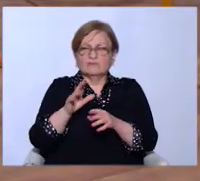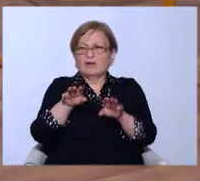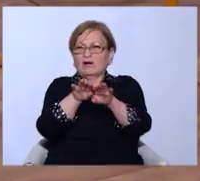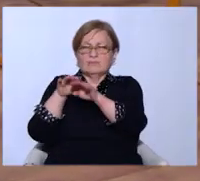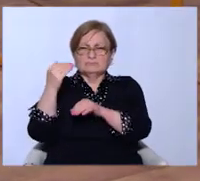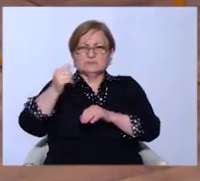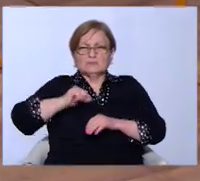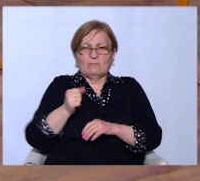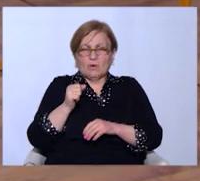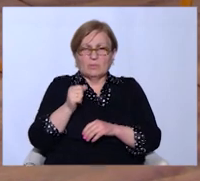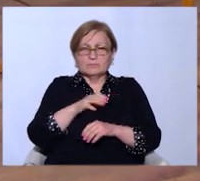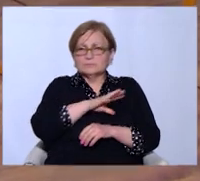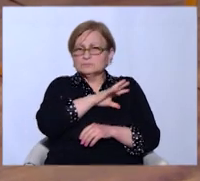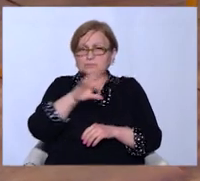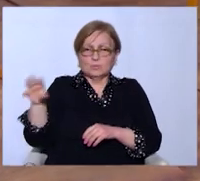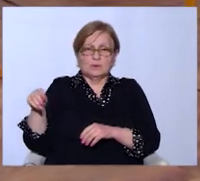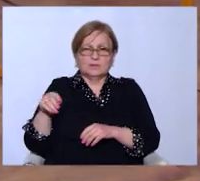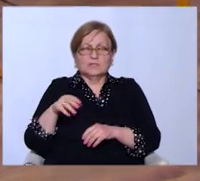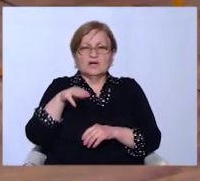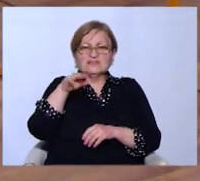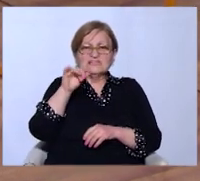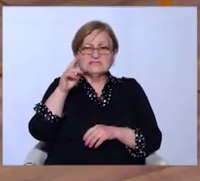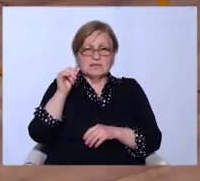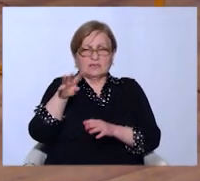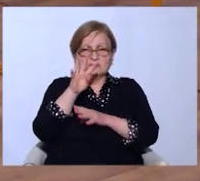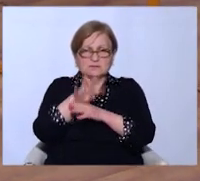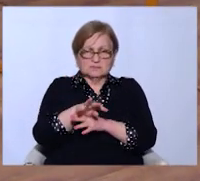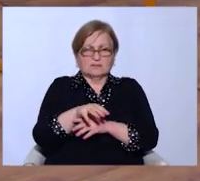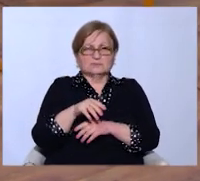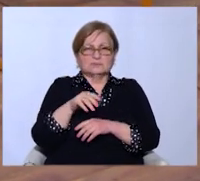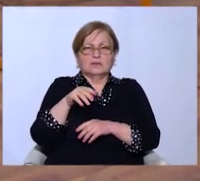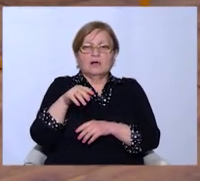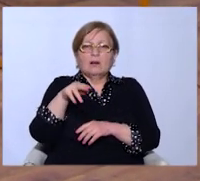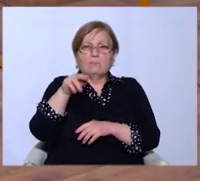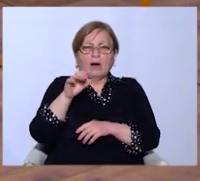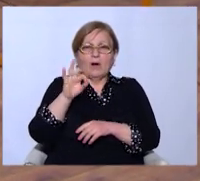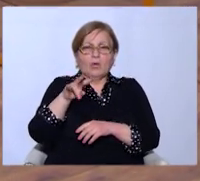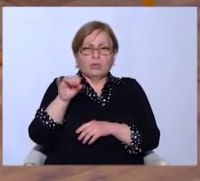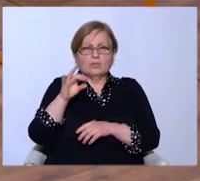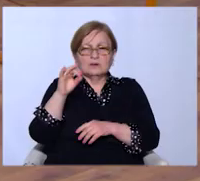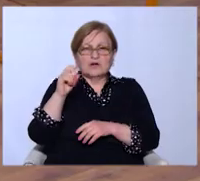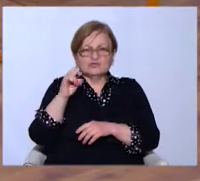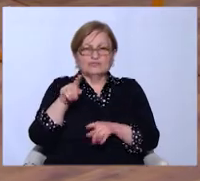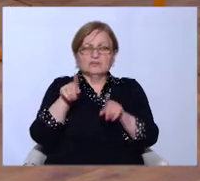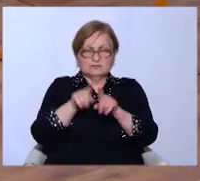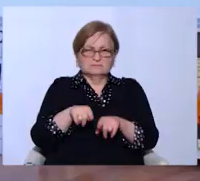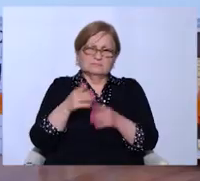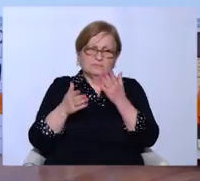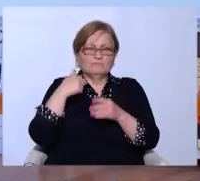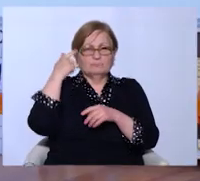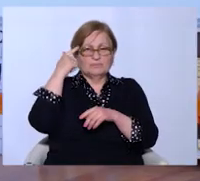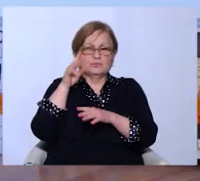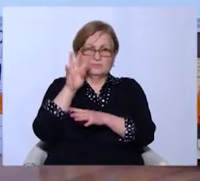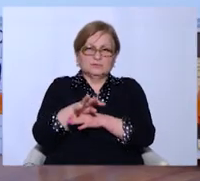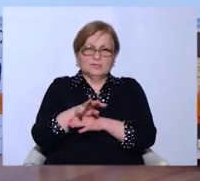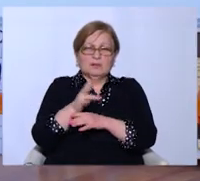თანამეინახენი, მისი თანამებრძოლები. ტიციანი დახვრიტეს, პავლო იაშვილი შეიძლება დახვრიტეს,